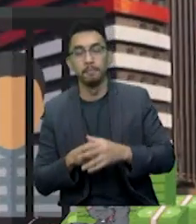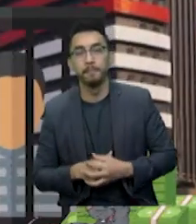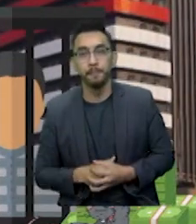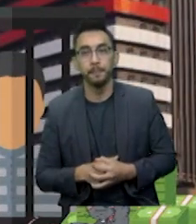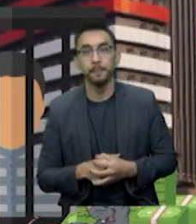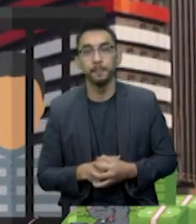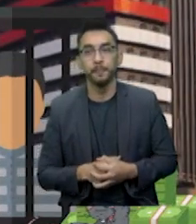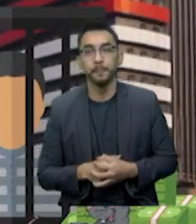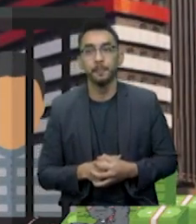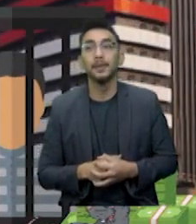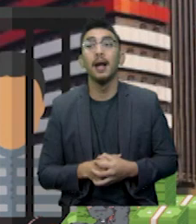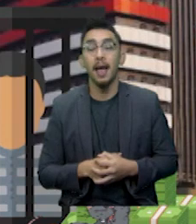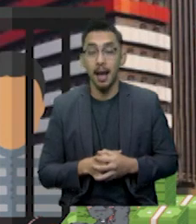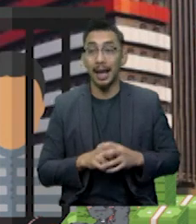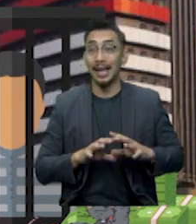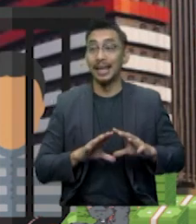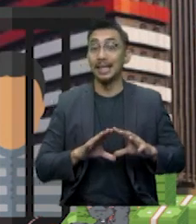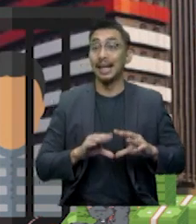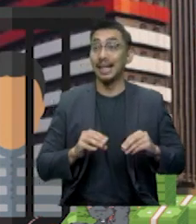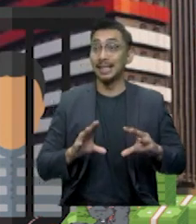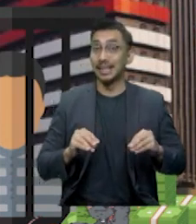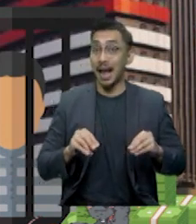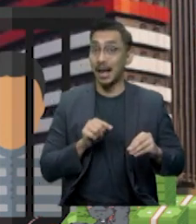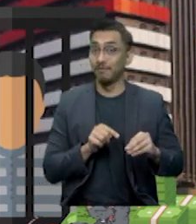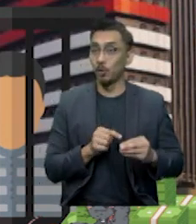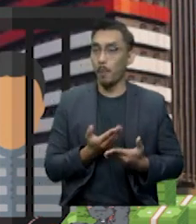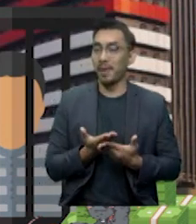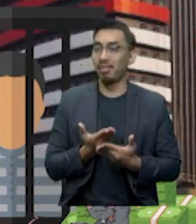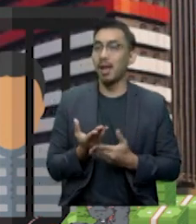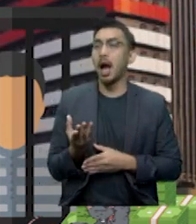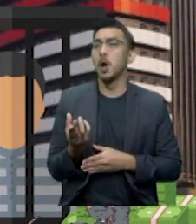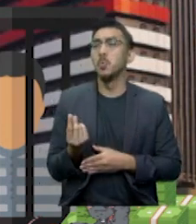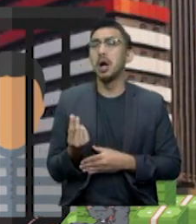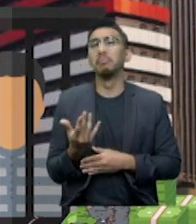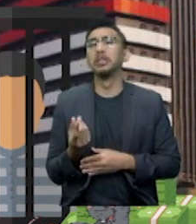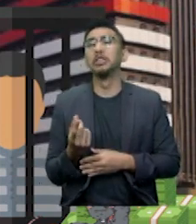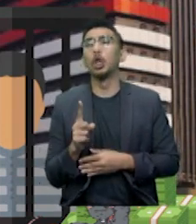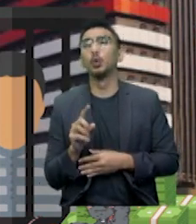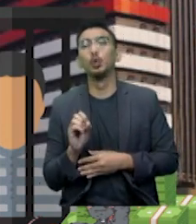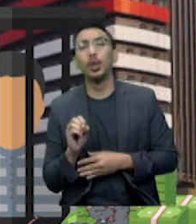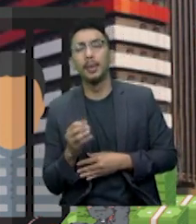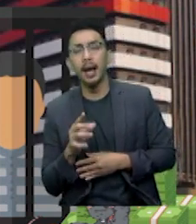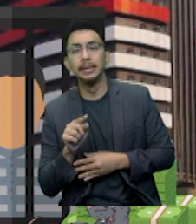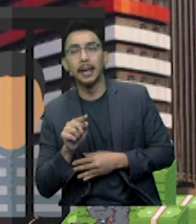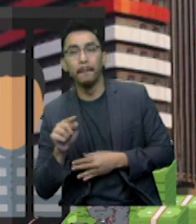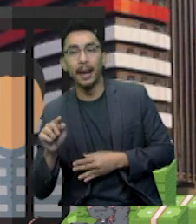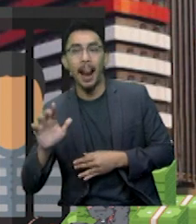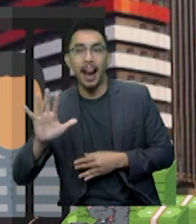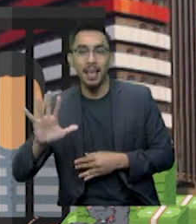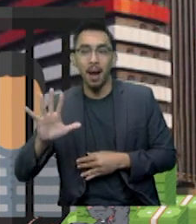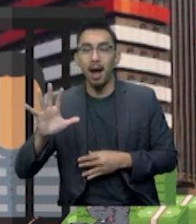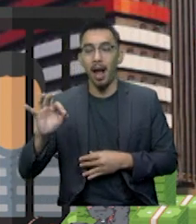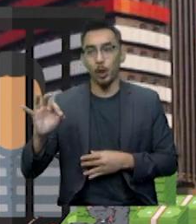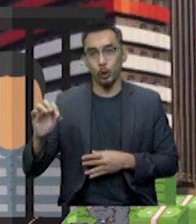pegawai nakal ini menerima pungli bervariasi mulai dari yang terkecil 1 juta rupiah hingga yang terbesar 504